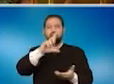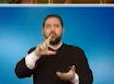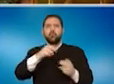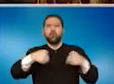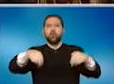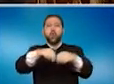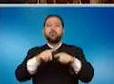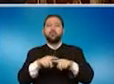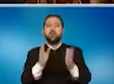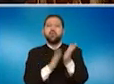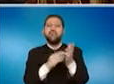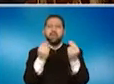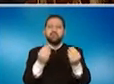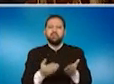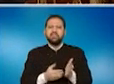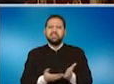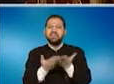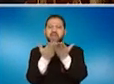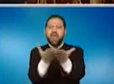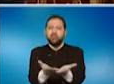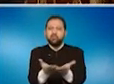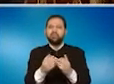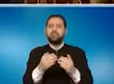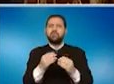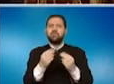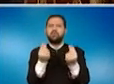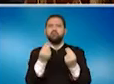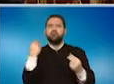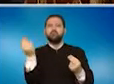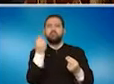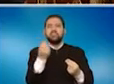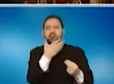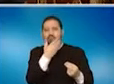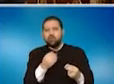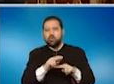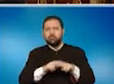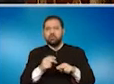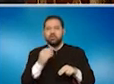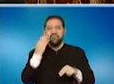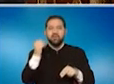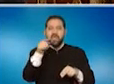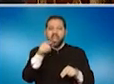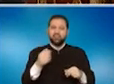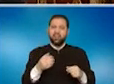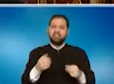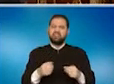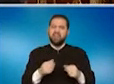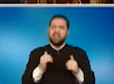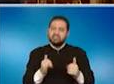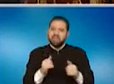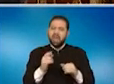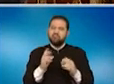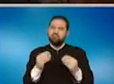bune ca să-L prezentăm lui Dumnezeu frumos, așa cum femeia aceasta își prezintă trupul în fața lui frumos? Și ne spune